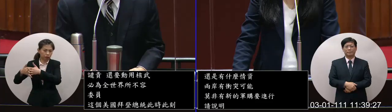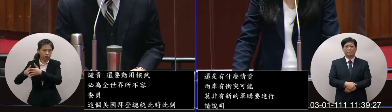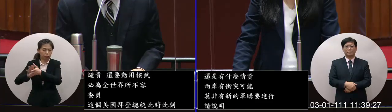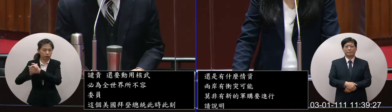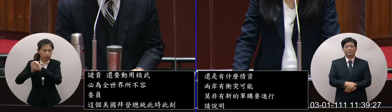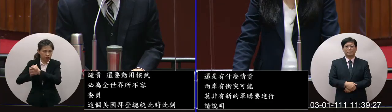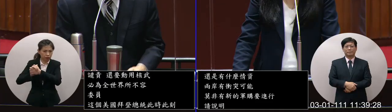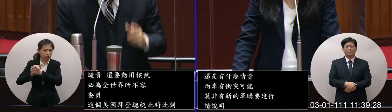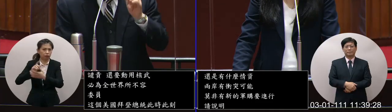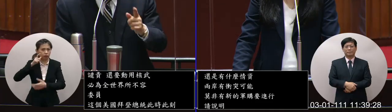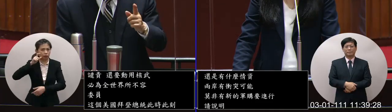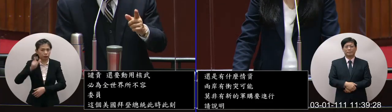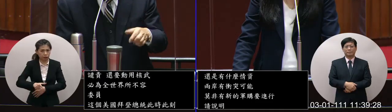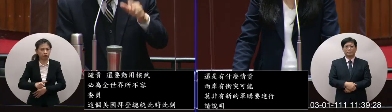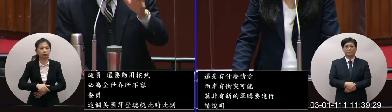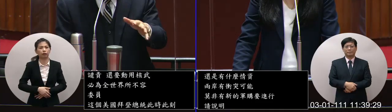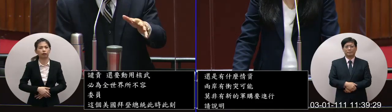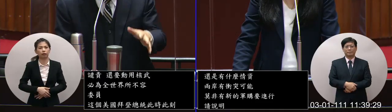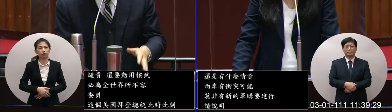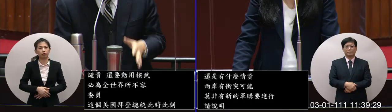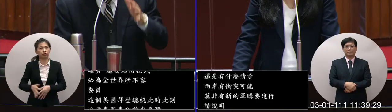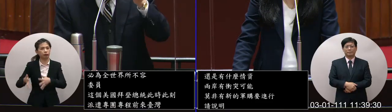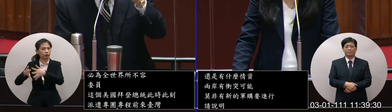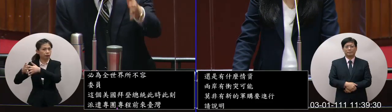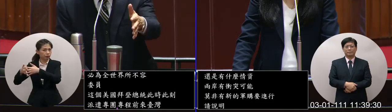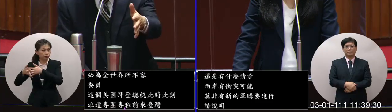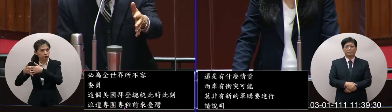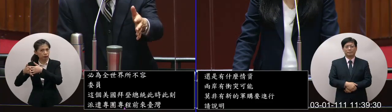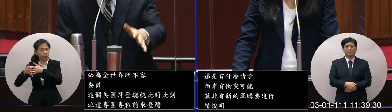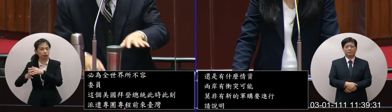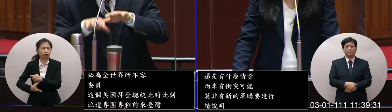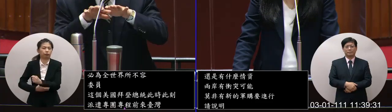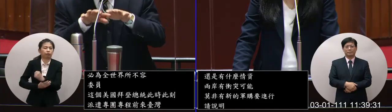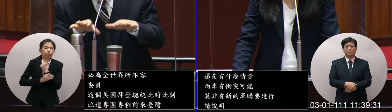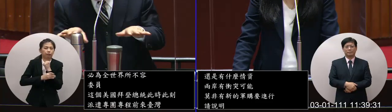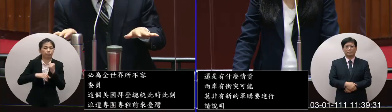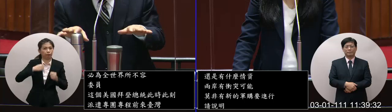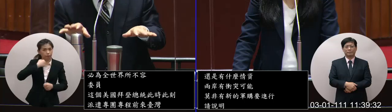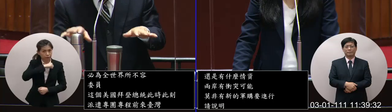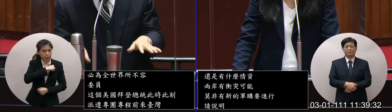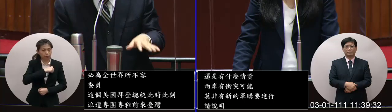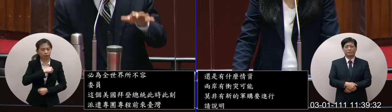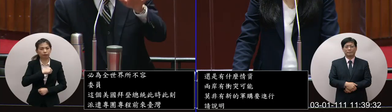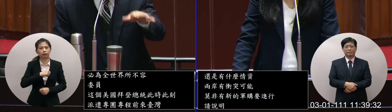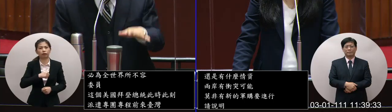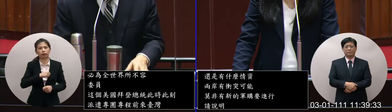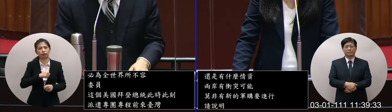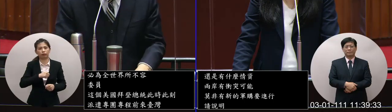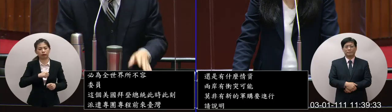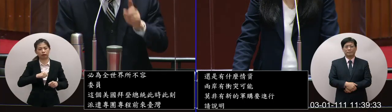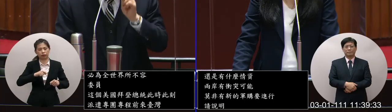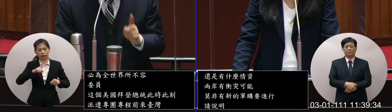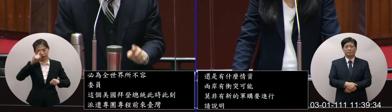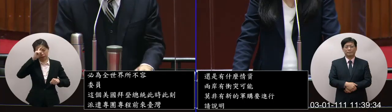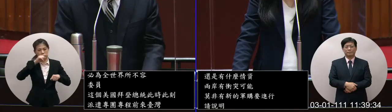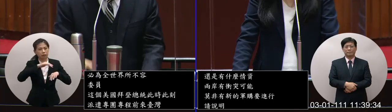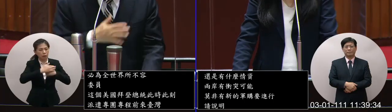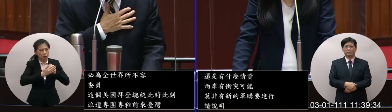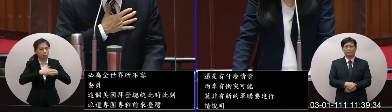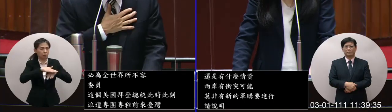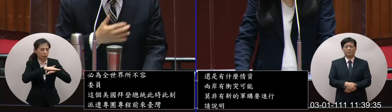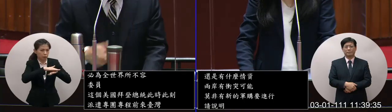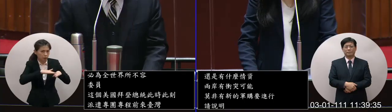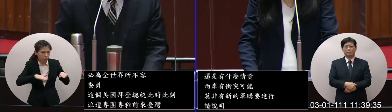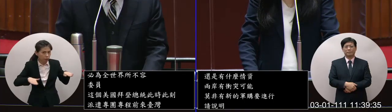坚若磐石，并且美国支持台湾维护台海稳定，这个作